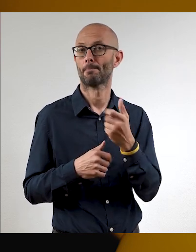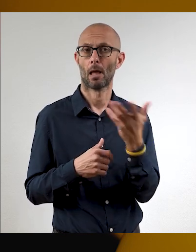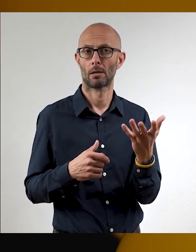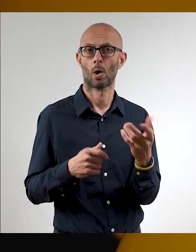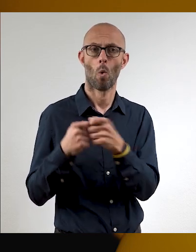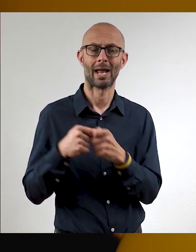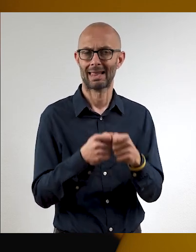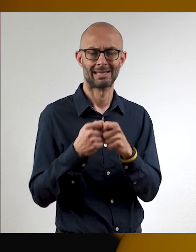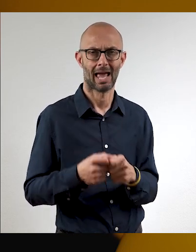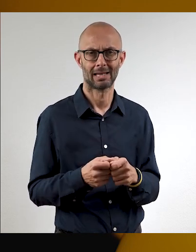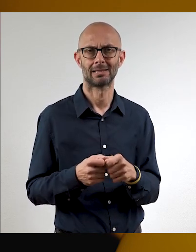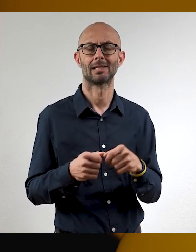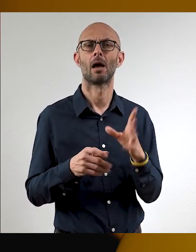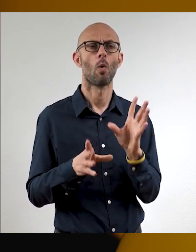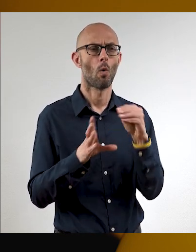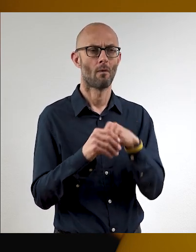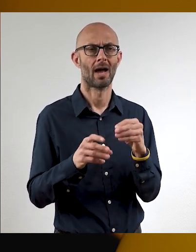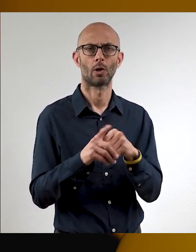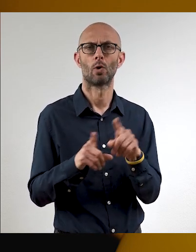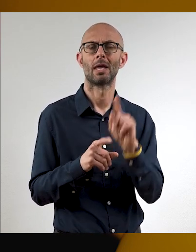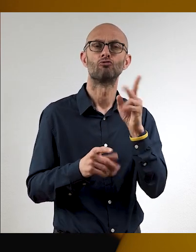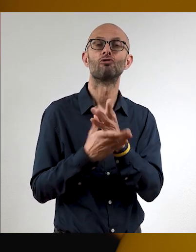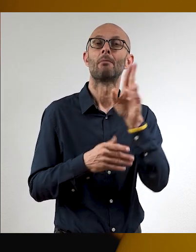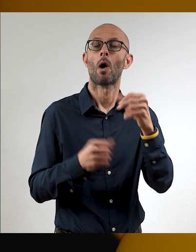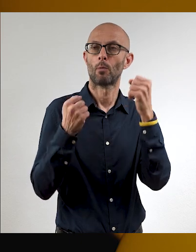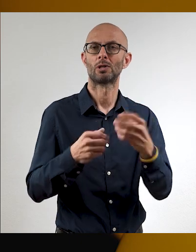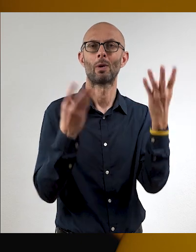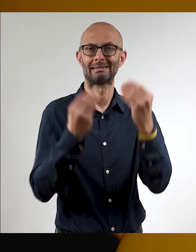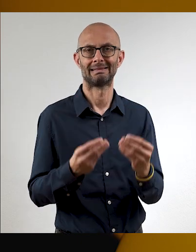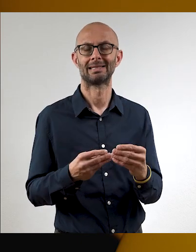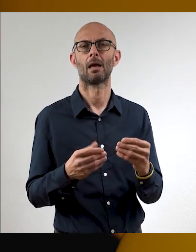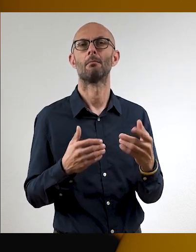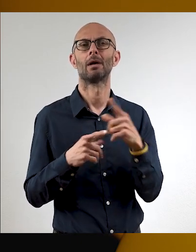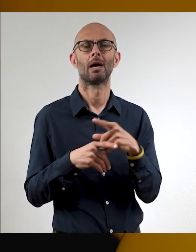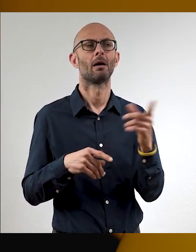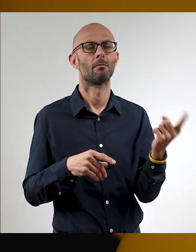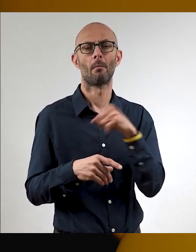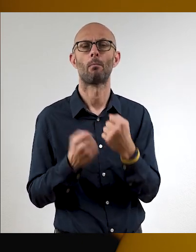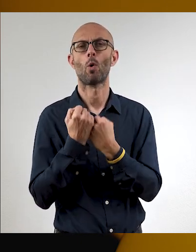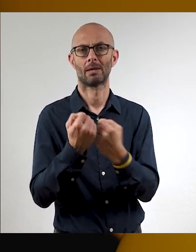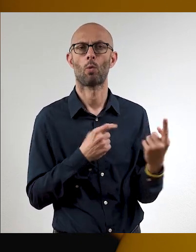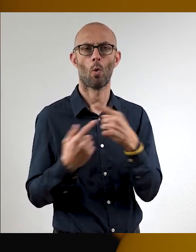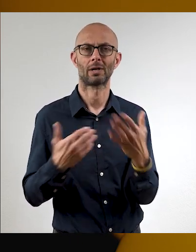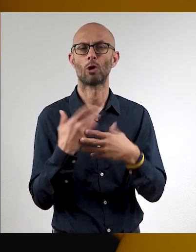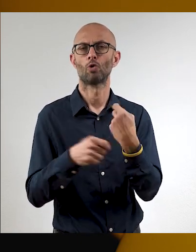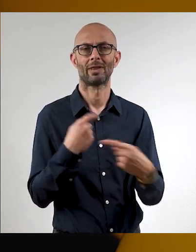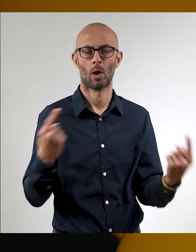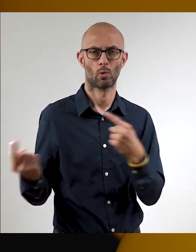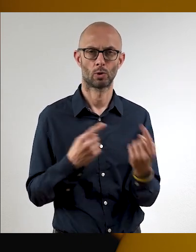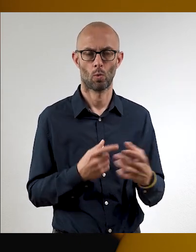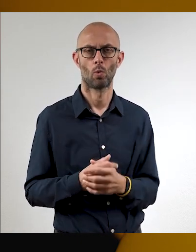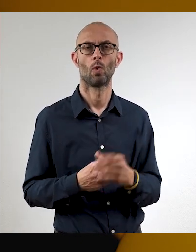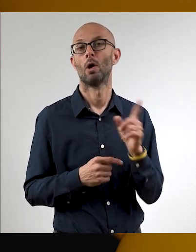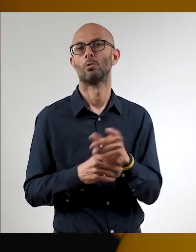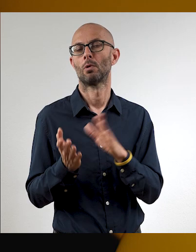Nekatere organizacije uvajajo, imajo že vzpostavljen sistem vrstniške peer-to-peer podpore, a ne? Da temu tako rečemo. A